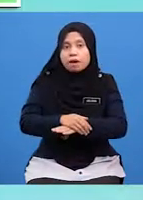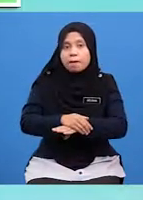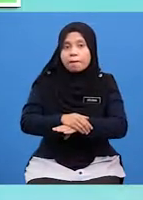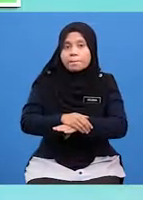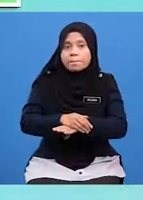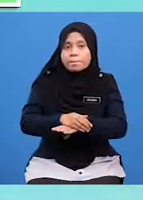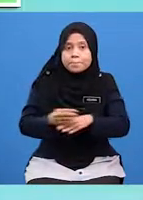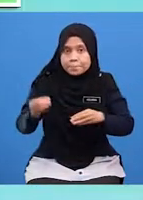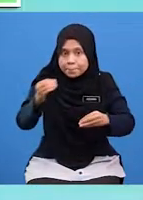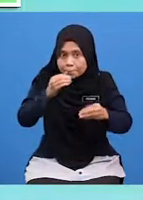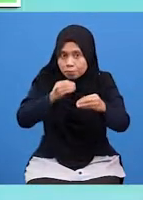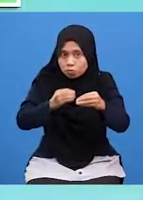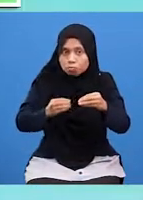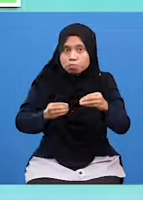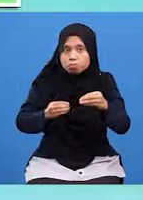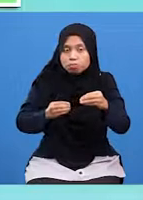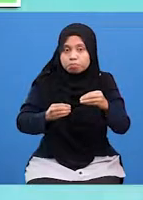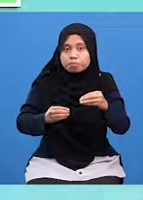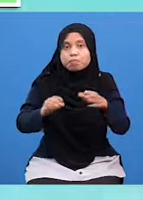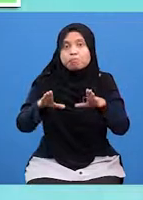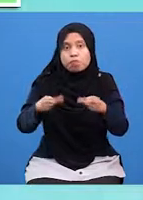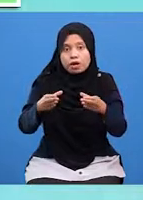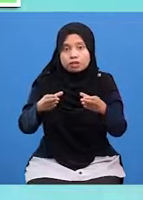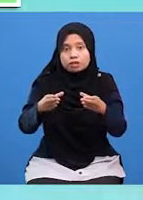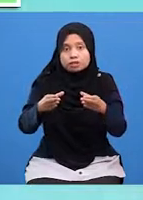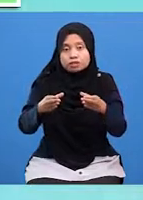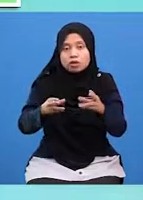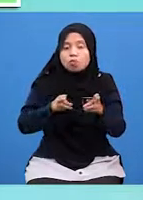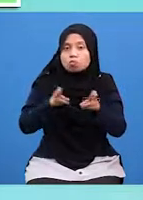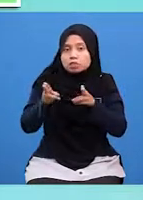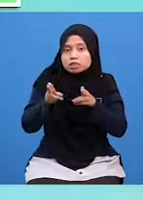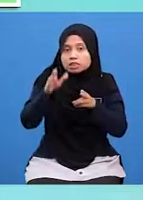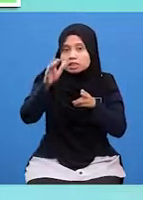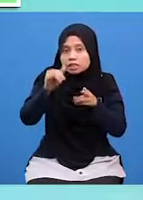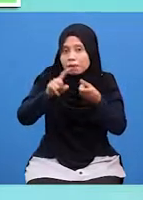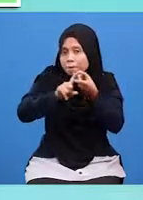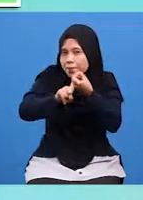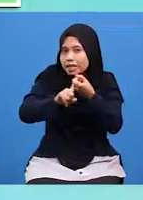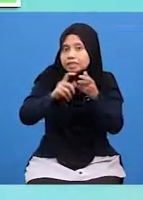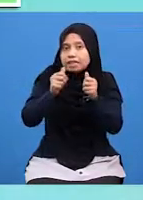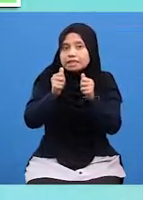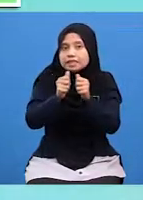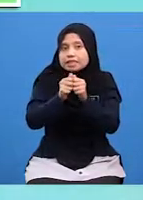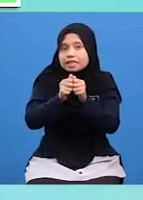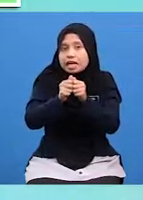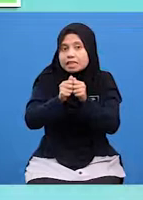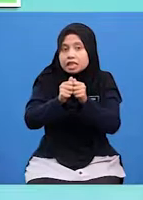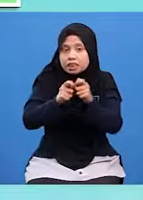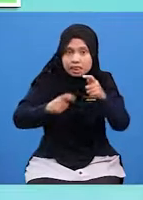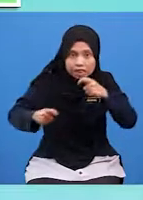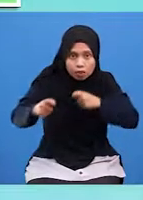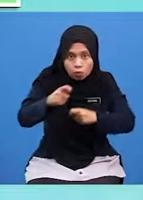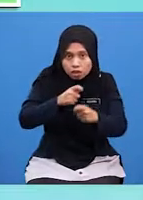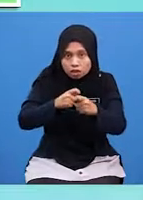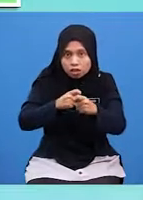penerokaan berkaitan dengan perihal pembuatan, usaha yang berkaitan dengan meneroka